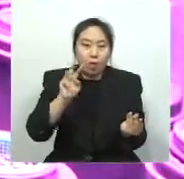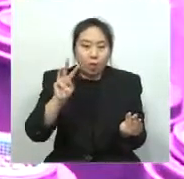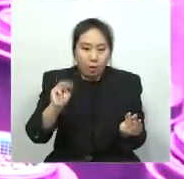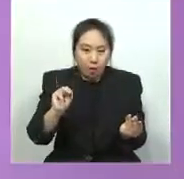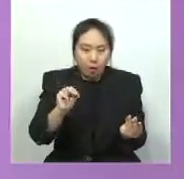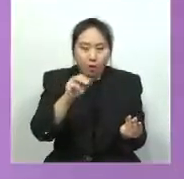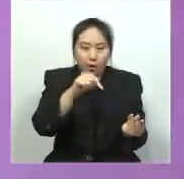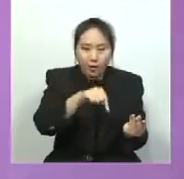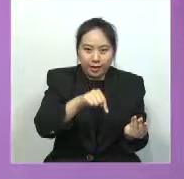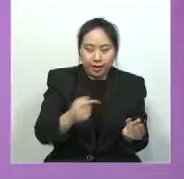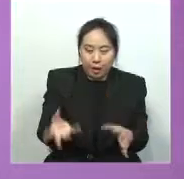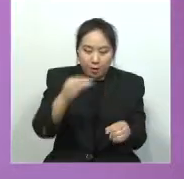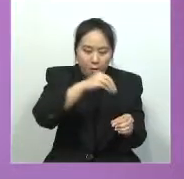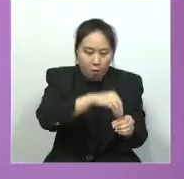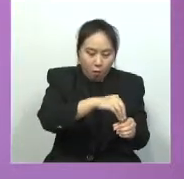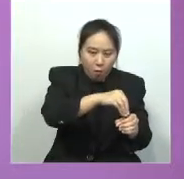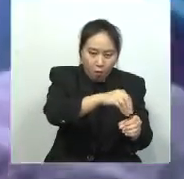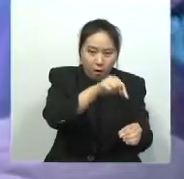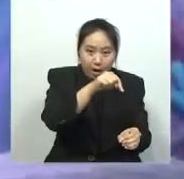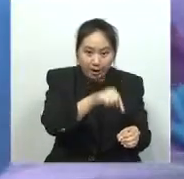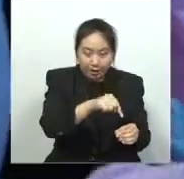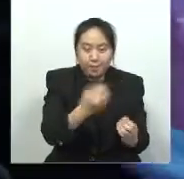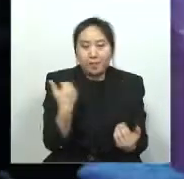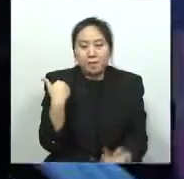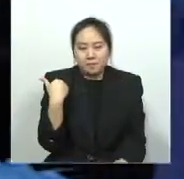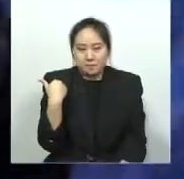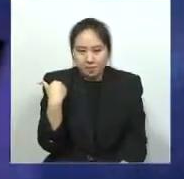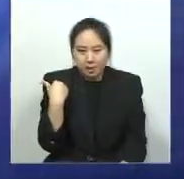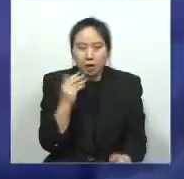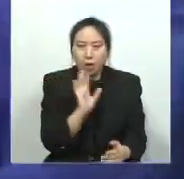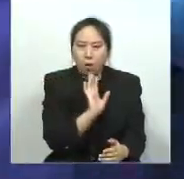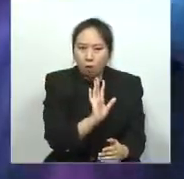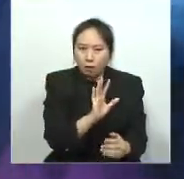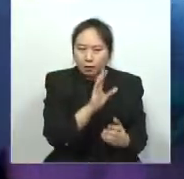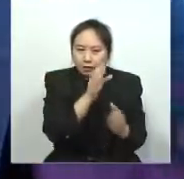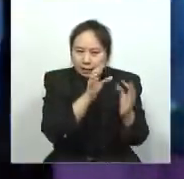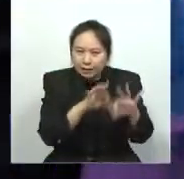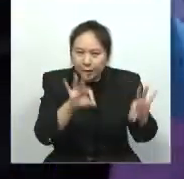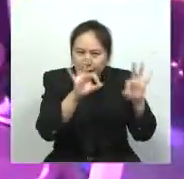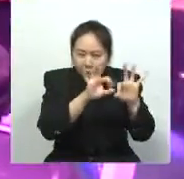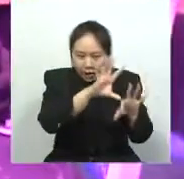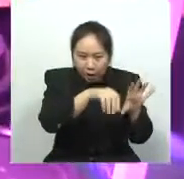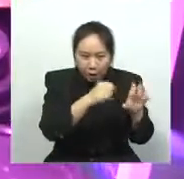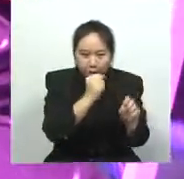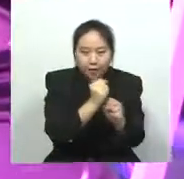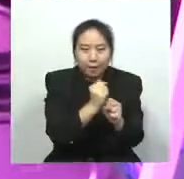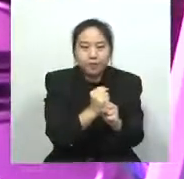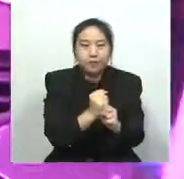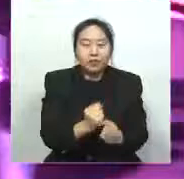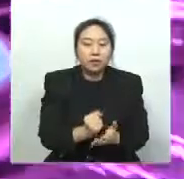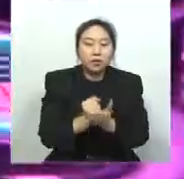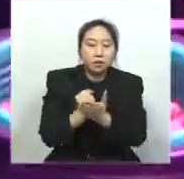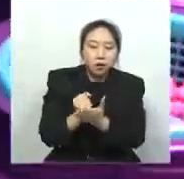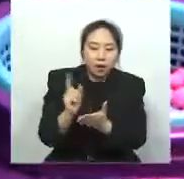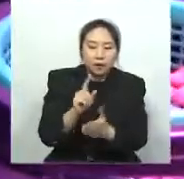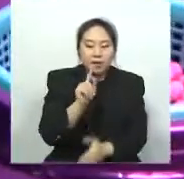กรรมซึ่งพันธุ์ที่นำมาปลูกเป็นพันธุ์ที่มีปริมาณและสัดส่วนของสารสำคัญที่ใช้ในการออกฤทธิ์ก็